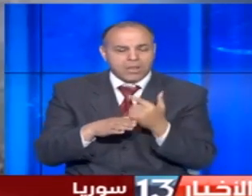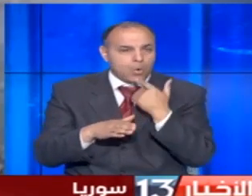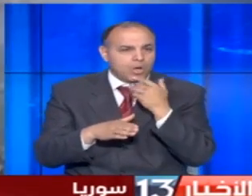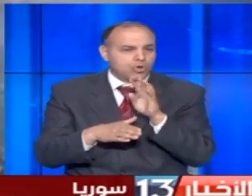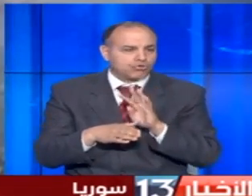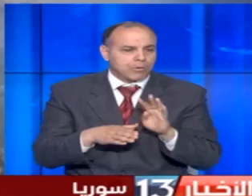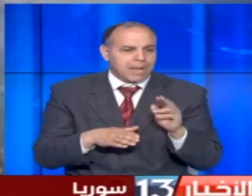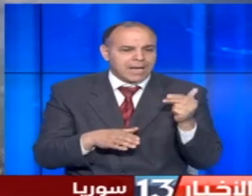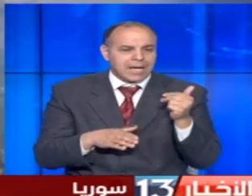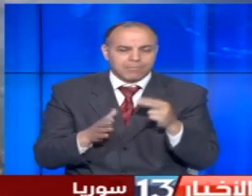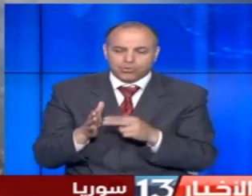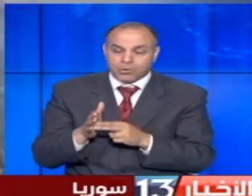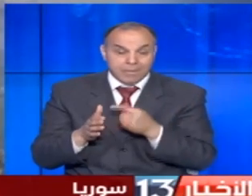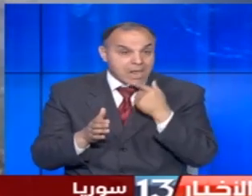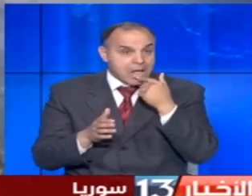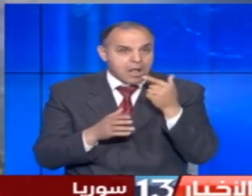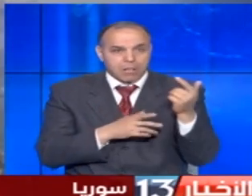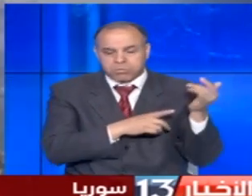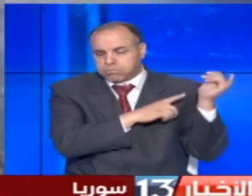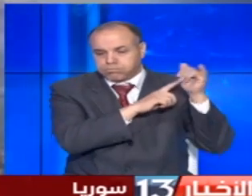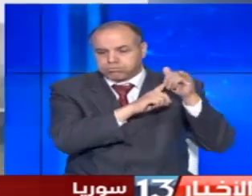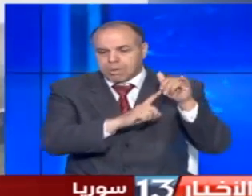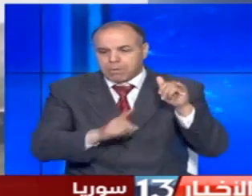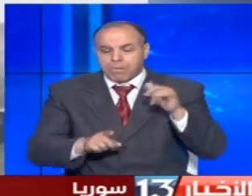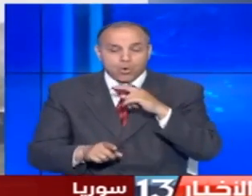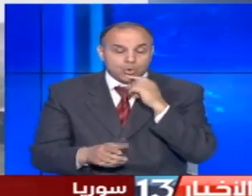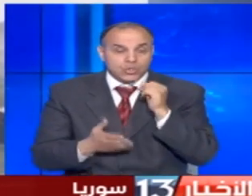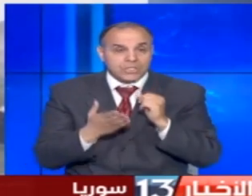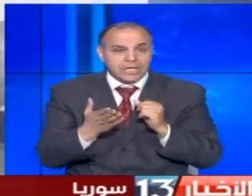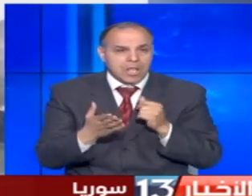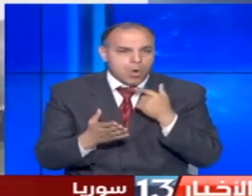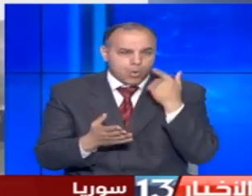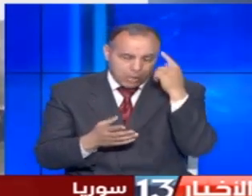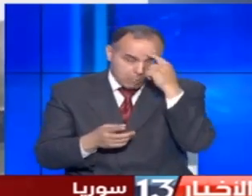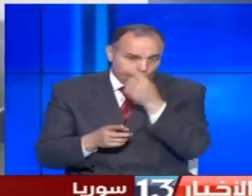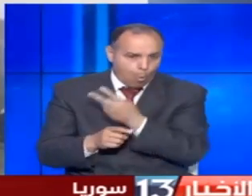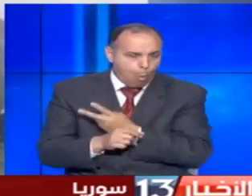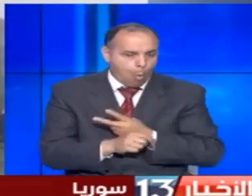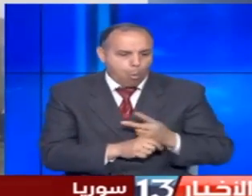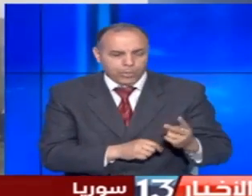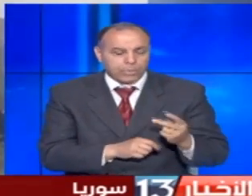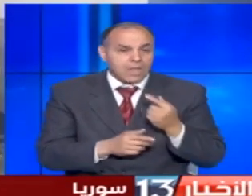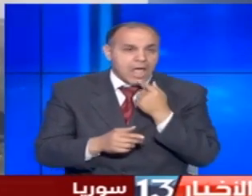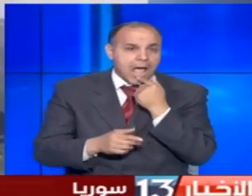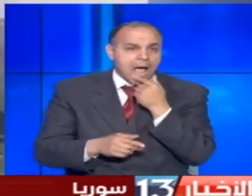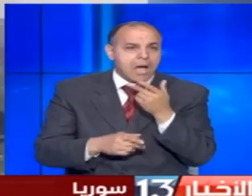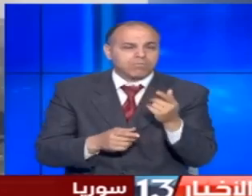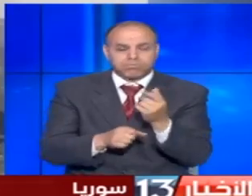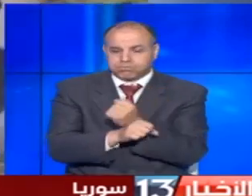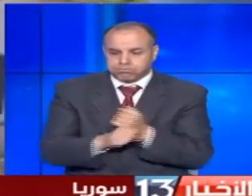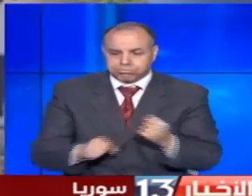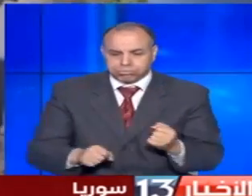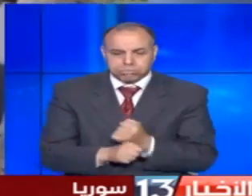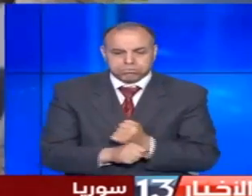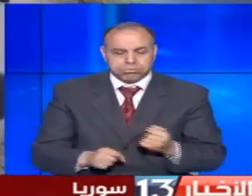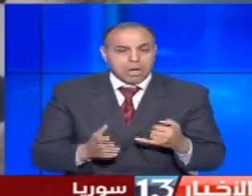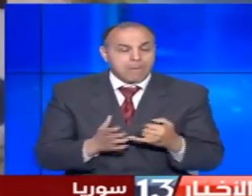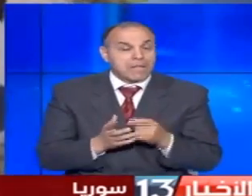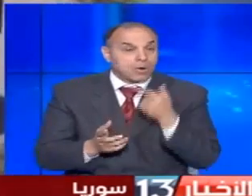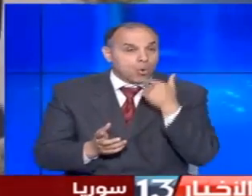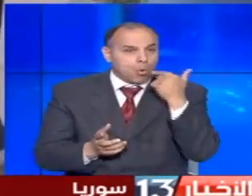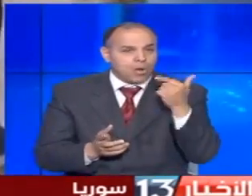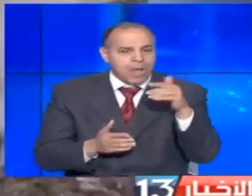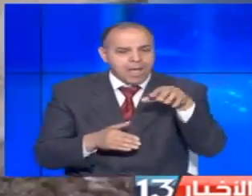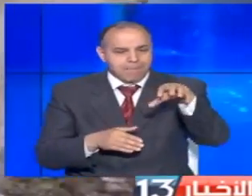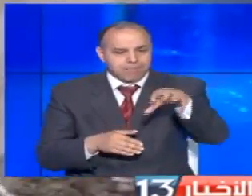شمال غرب البلاد عقب ضربات جويه روسيه وصفت بالعنيف كما اسفر الانفجار الذي هز المدينه